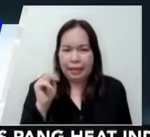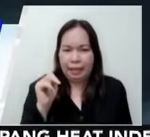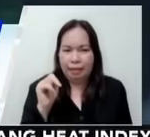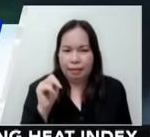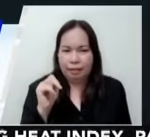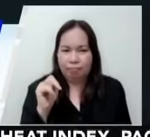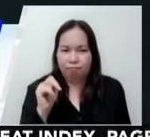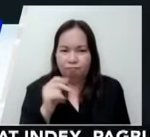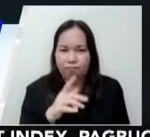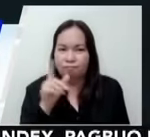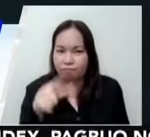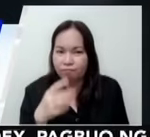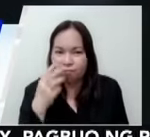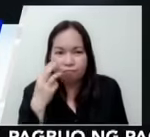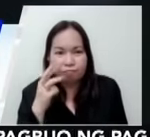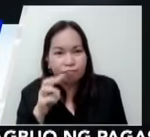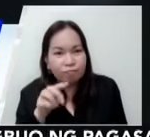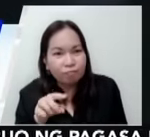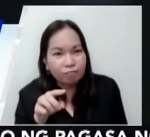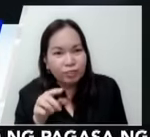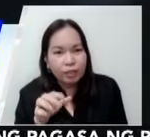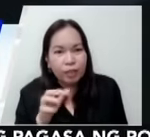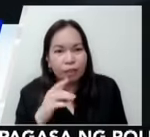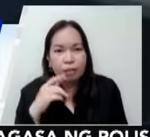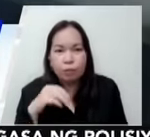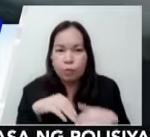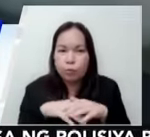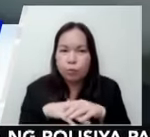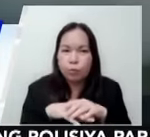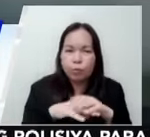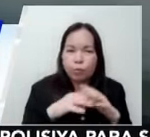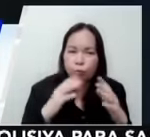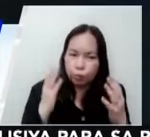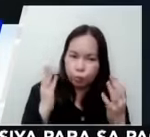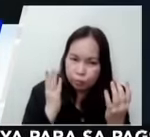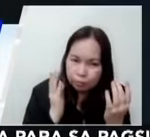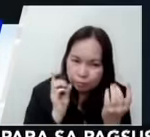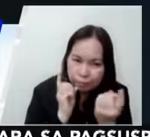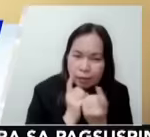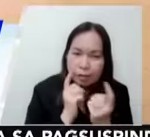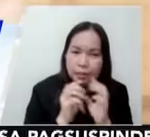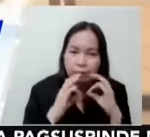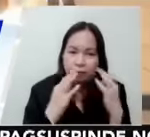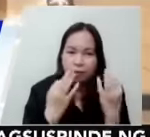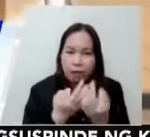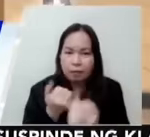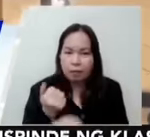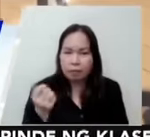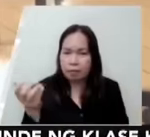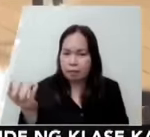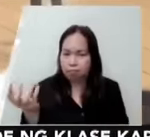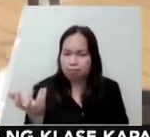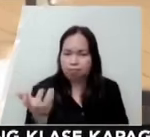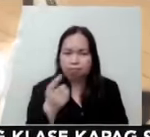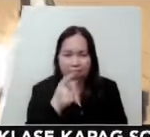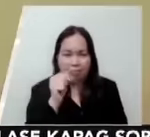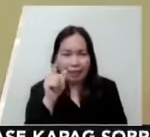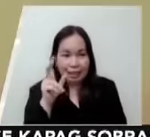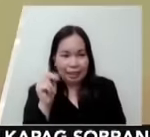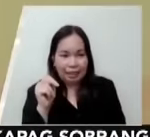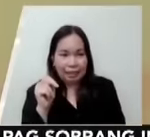abangan ang tuluyang pagpasok sa buhay ng pamilya Soriano ng alien na si Catherine. Pagkatapos yan ng Black